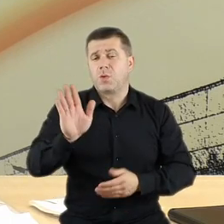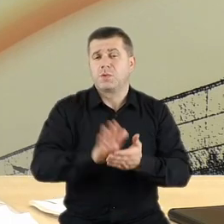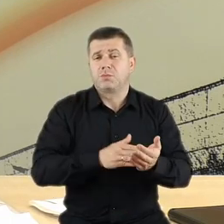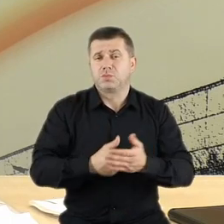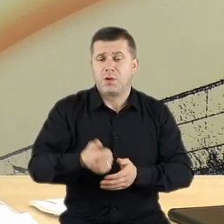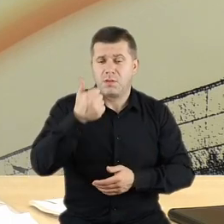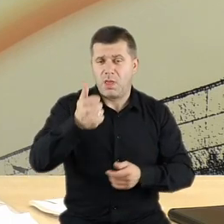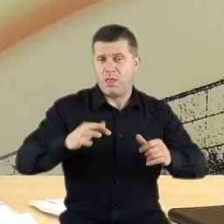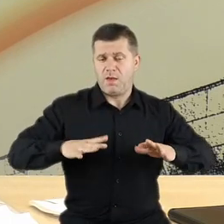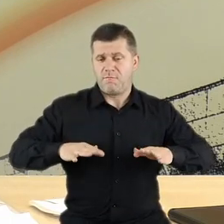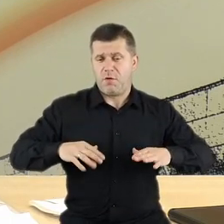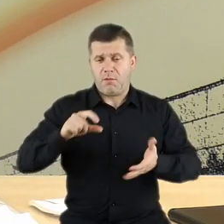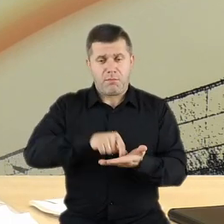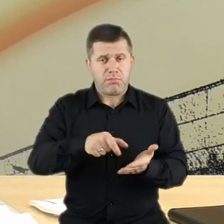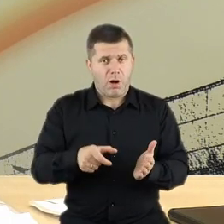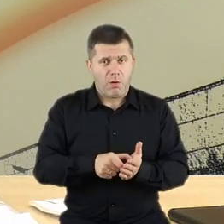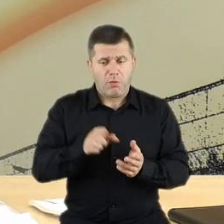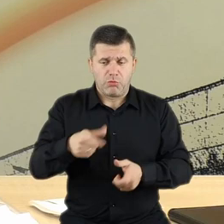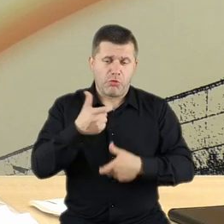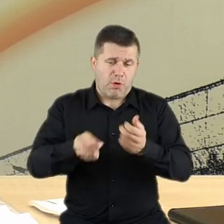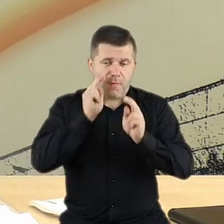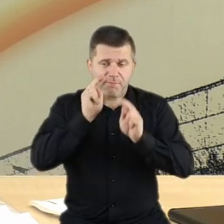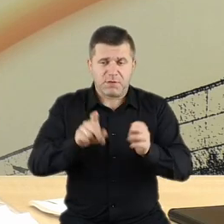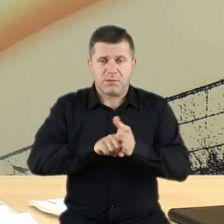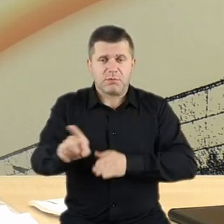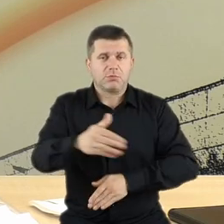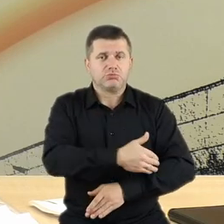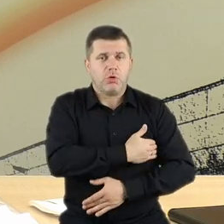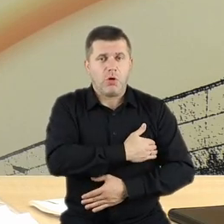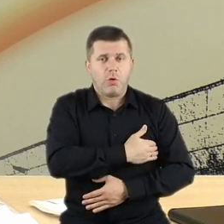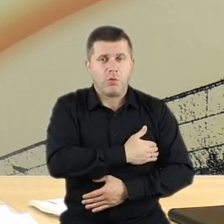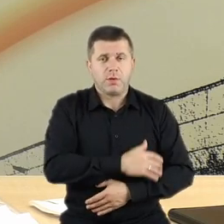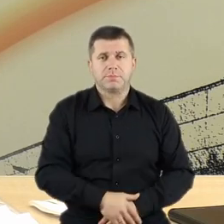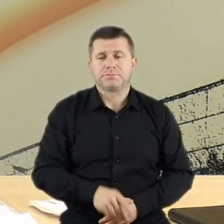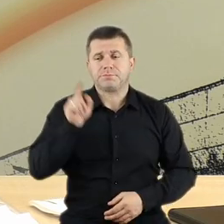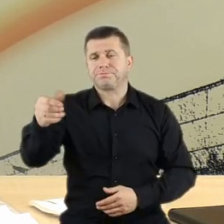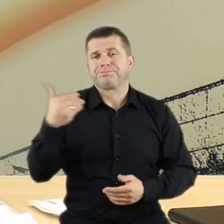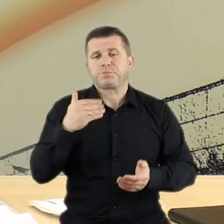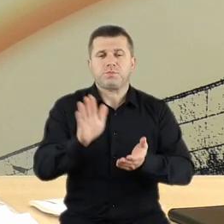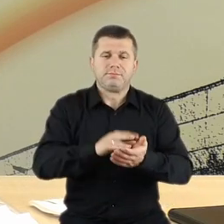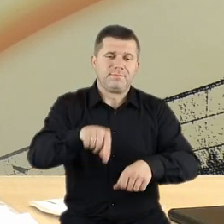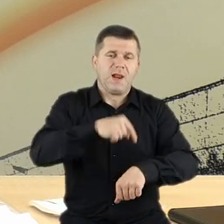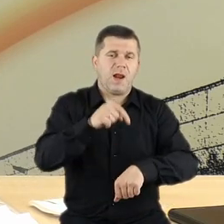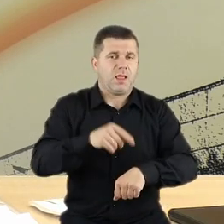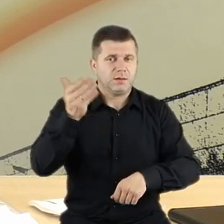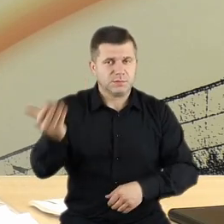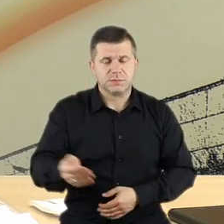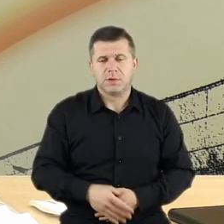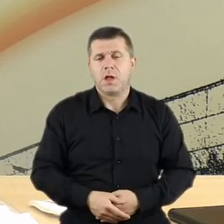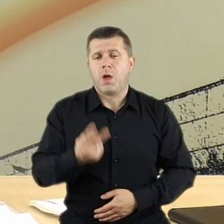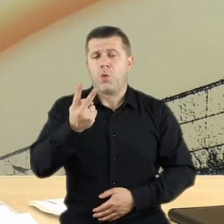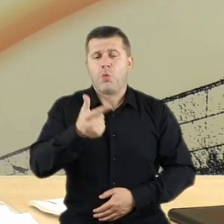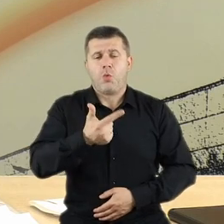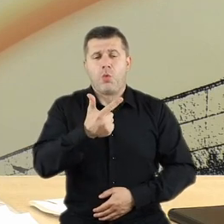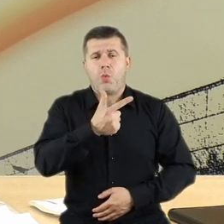wolną izbę No to wynajmował na szkołę no i tam odbywały się lekcje no do drugiej klasy szło się z